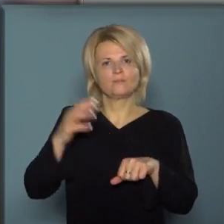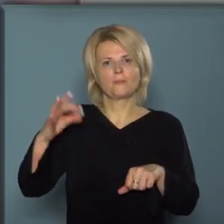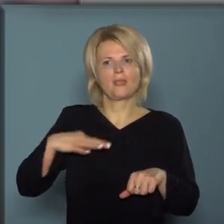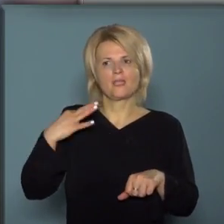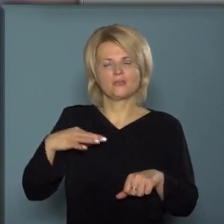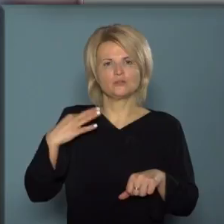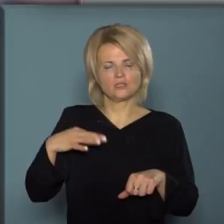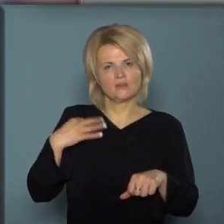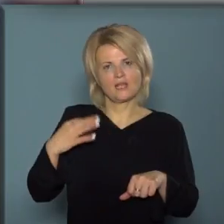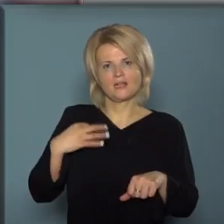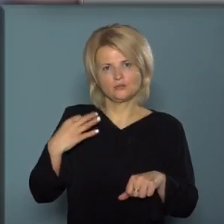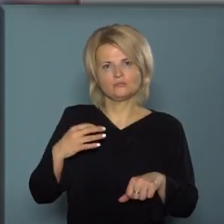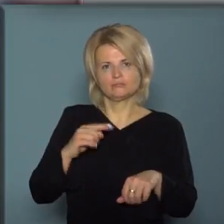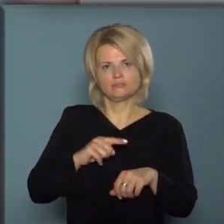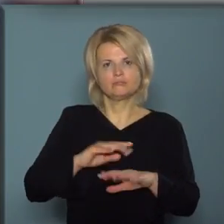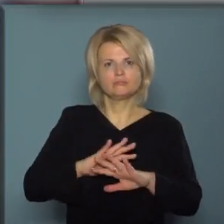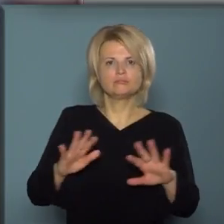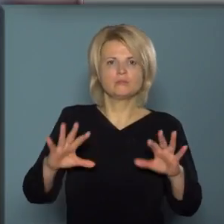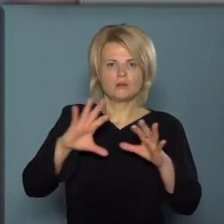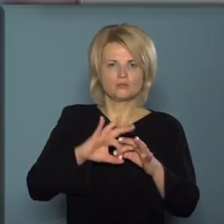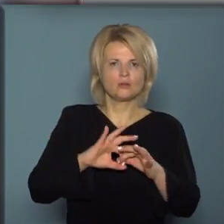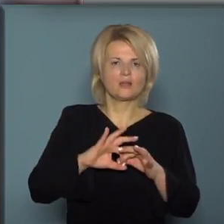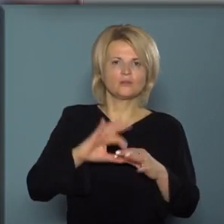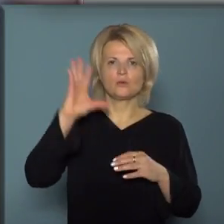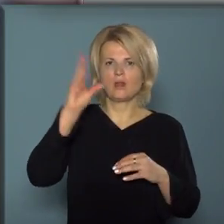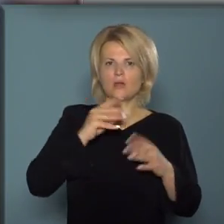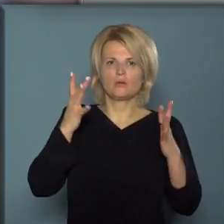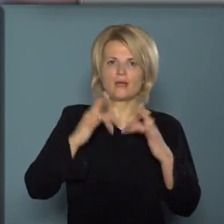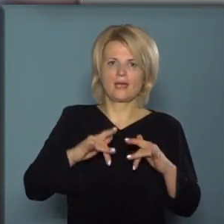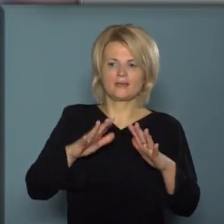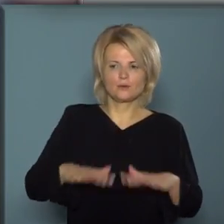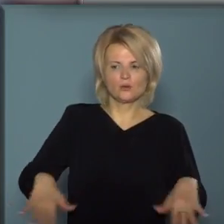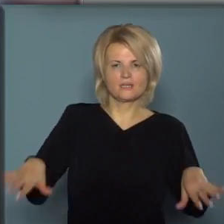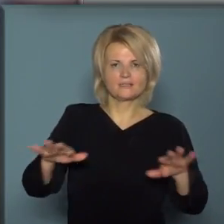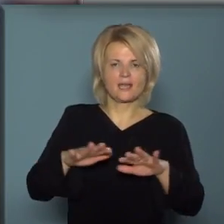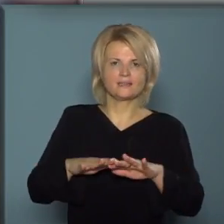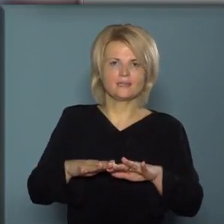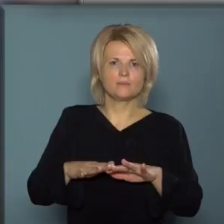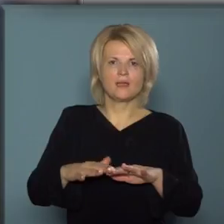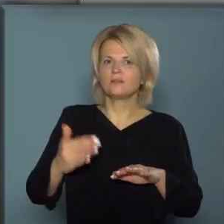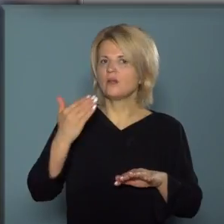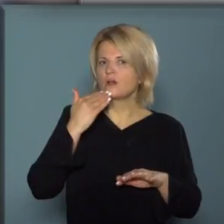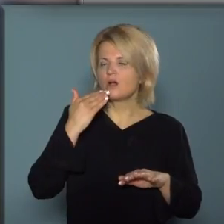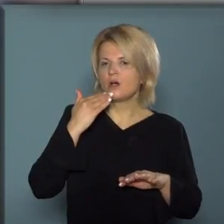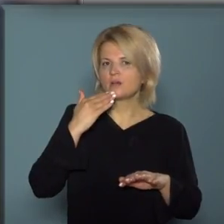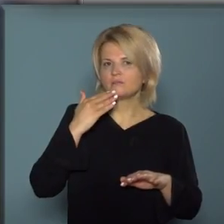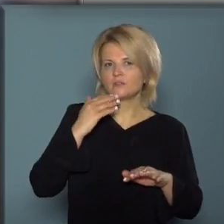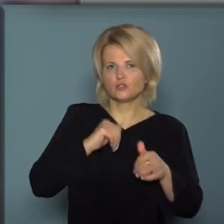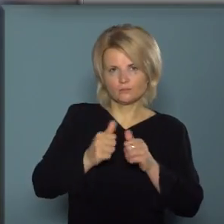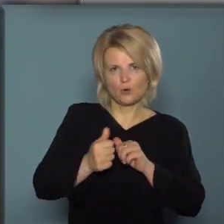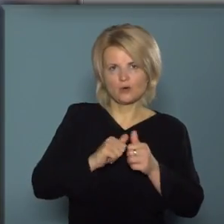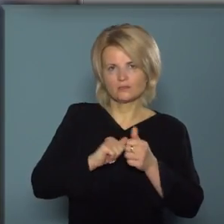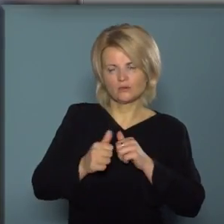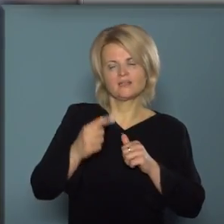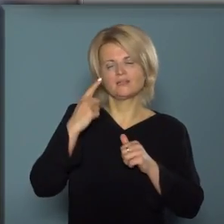egészséges eltöltéséhez köthető, és a lakóhelye környezetében kívánja megvalósítani, ez teljes mértékben